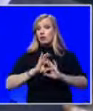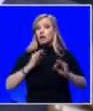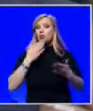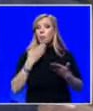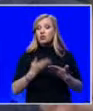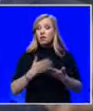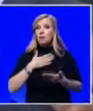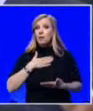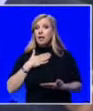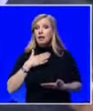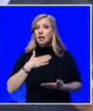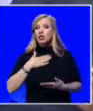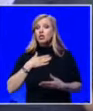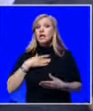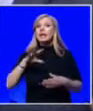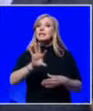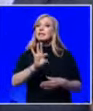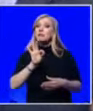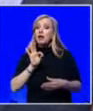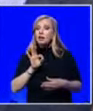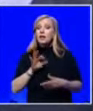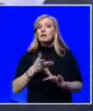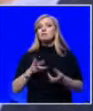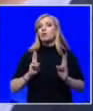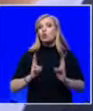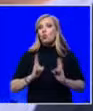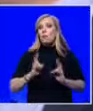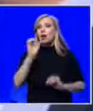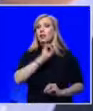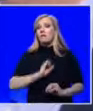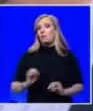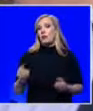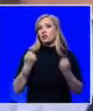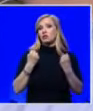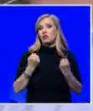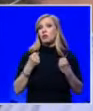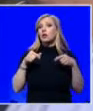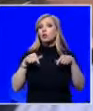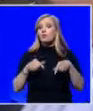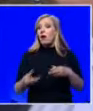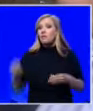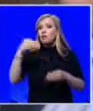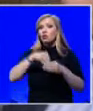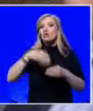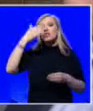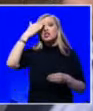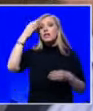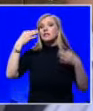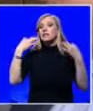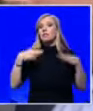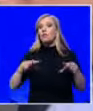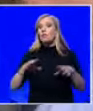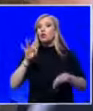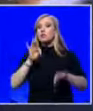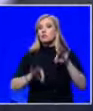на нашите гласоподаватели един нормален европейски живот, което включва честни и свободни